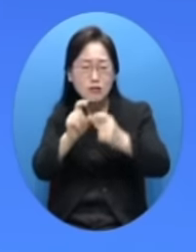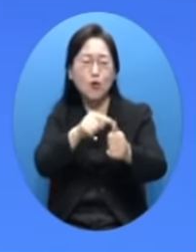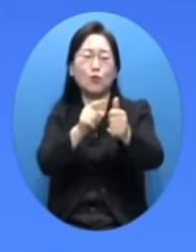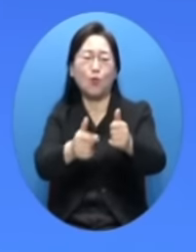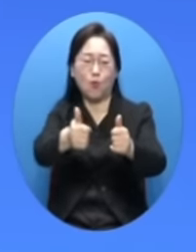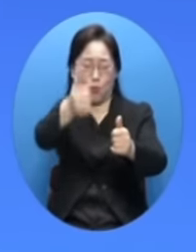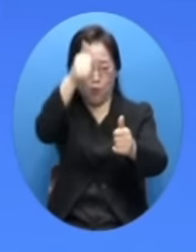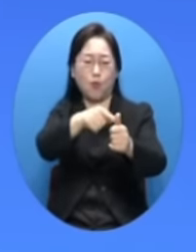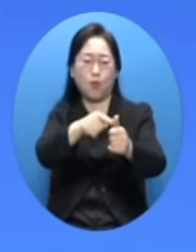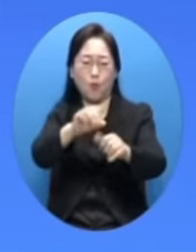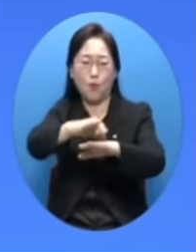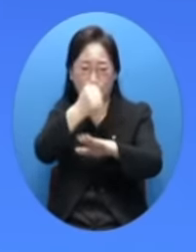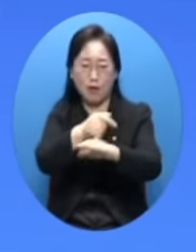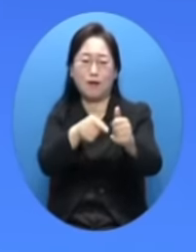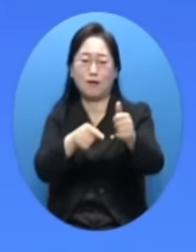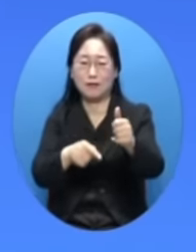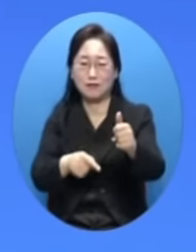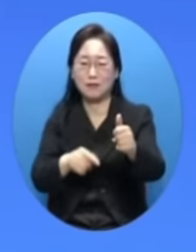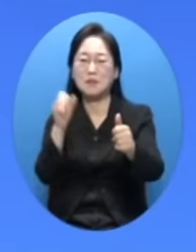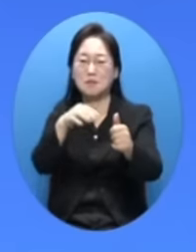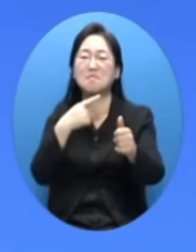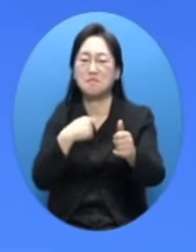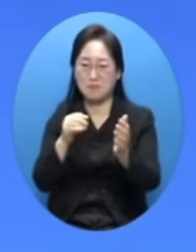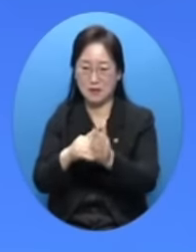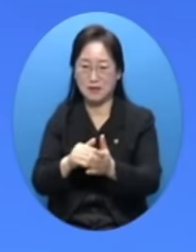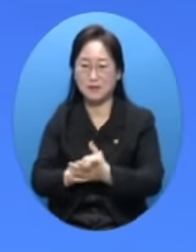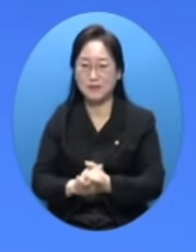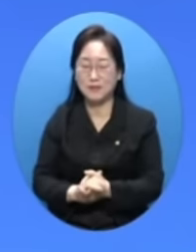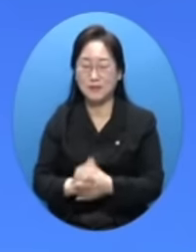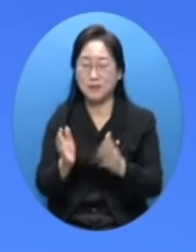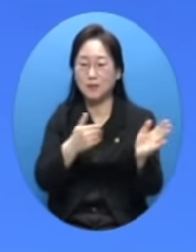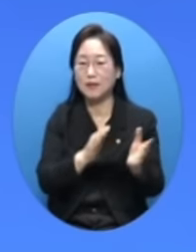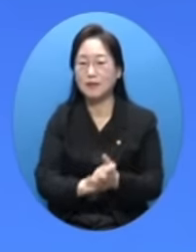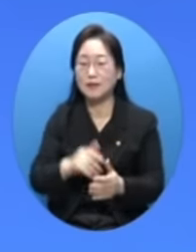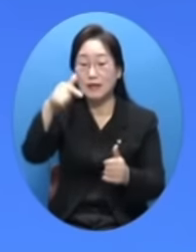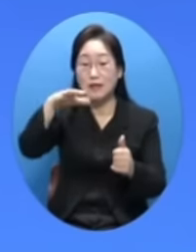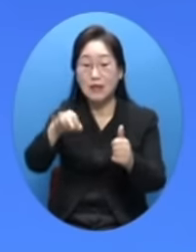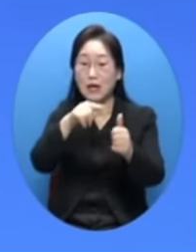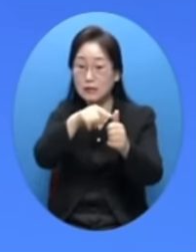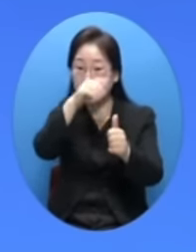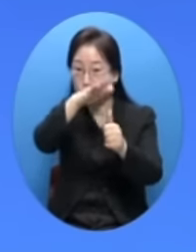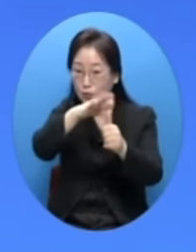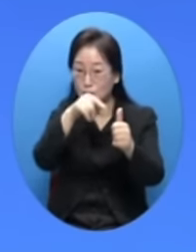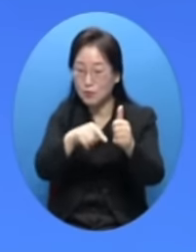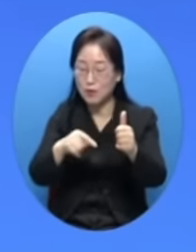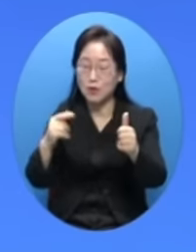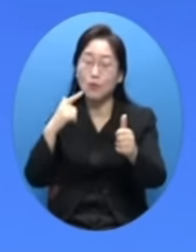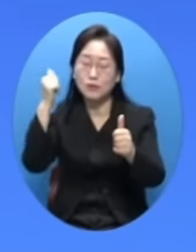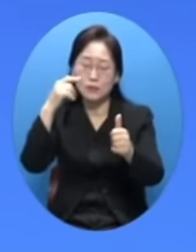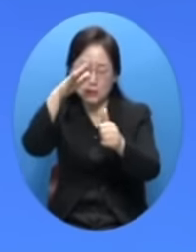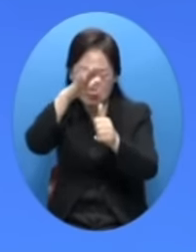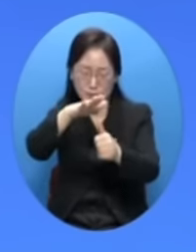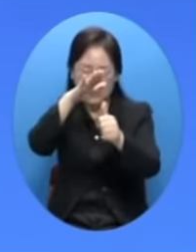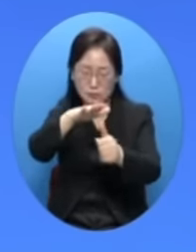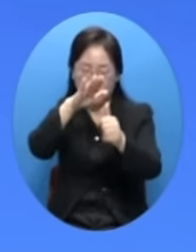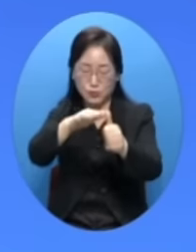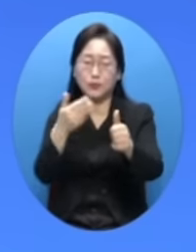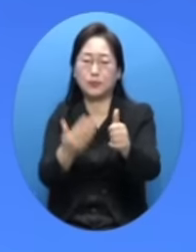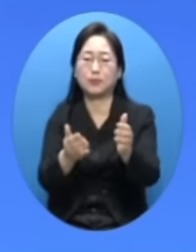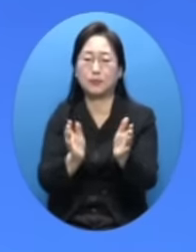그랬다고 말씀하셨던 기억이납니다 어쨌건 그 강영호 소년에게 목사님이 기도해 주고 또 기도해